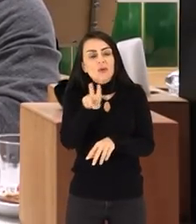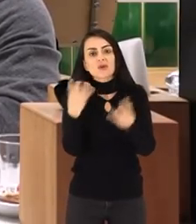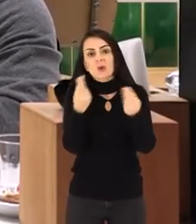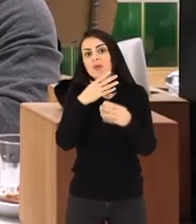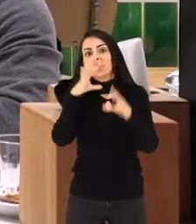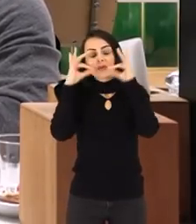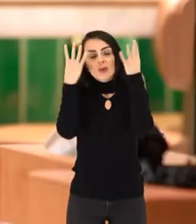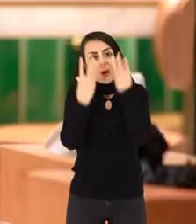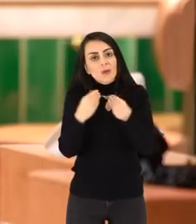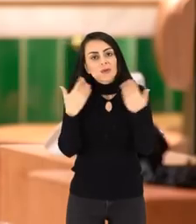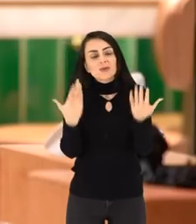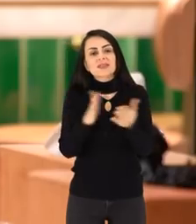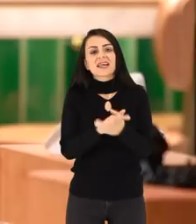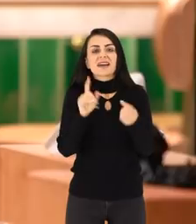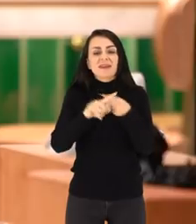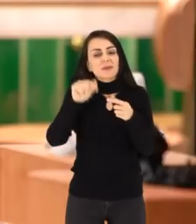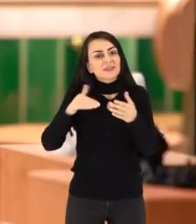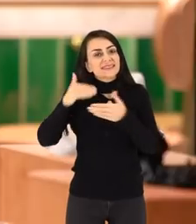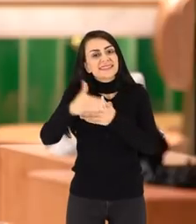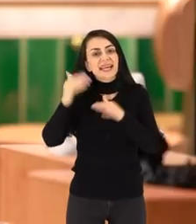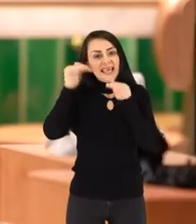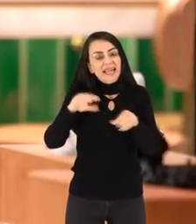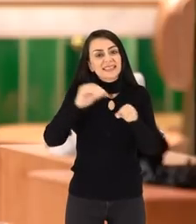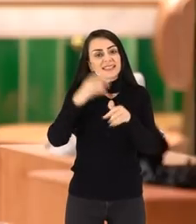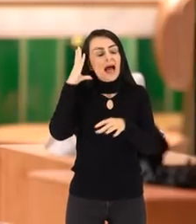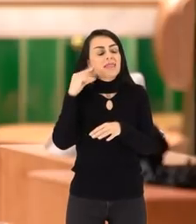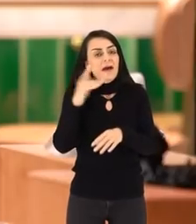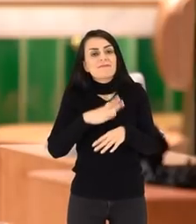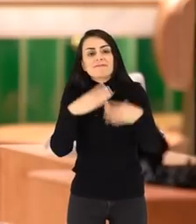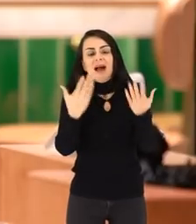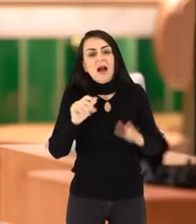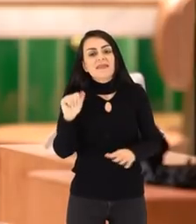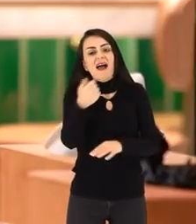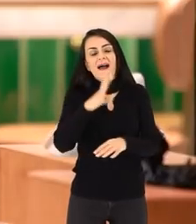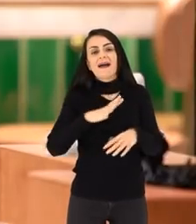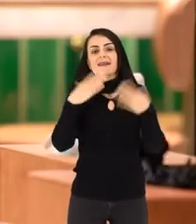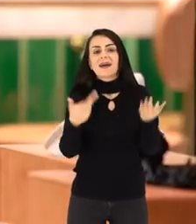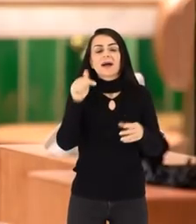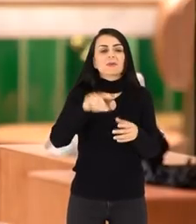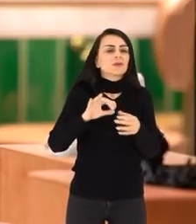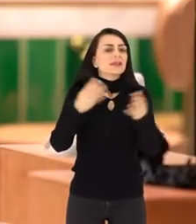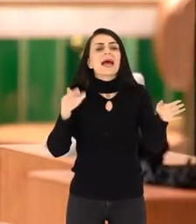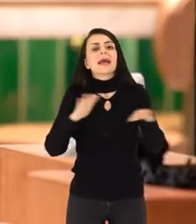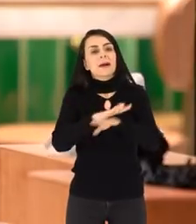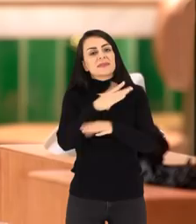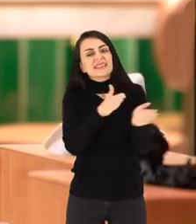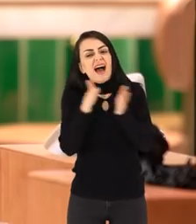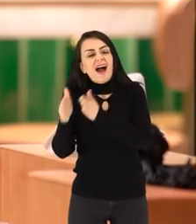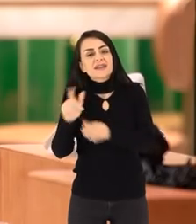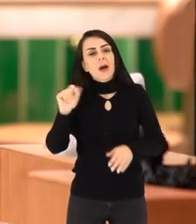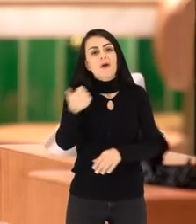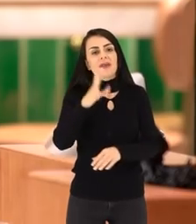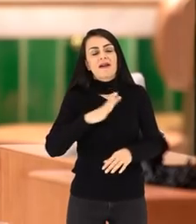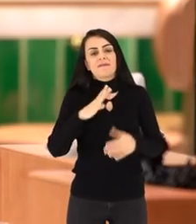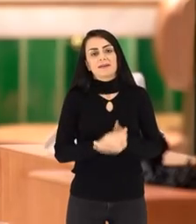onun dışında gelmenin bizim için de bir anlamı var. Ama bunu niye yaptığımı benim için ayrıca bir anlamı var. Biz senin